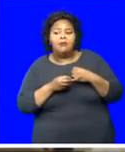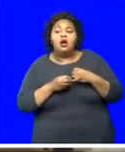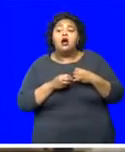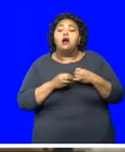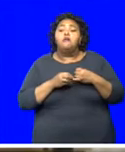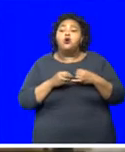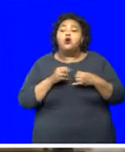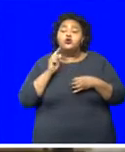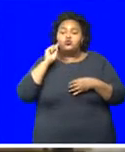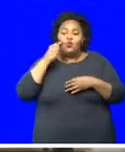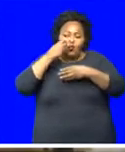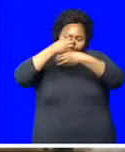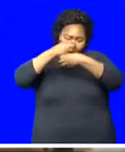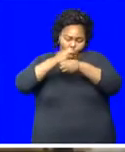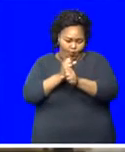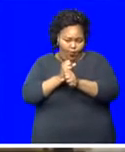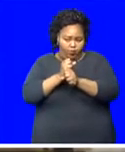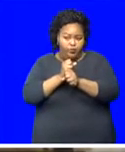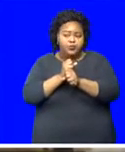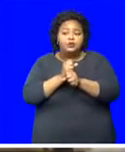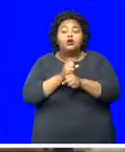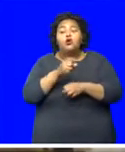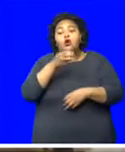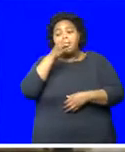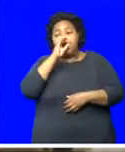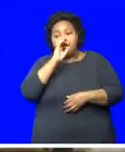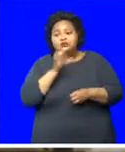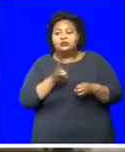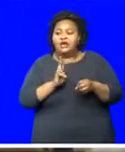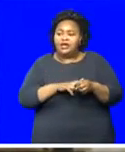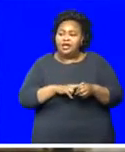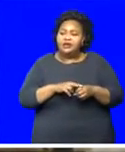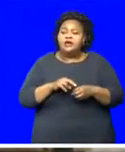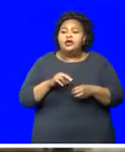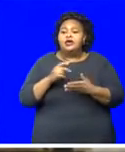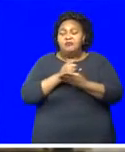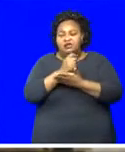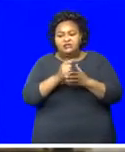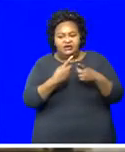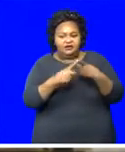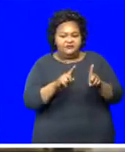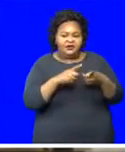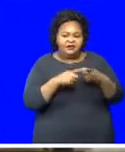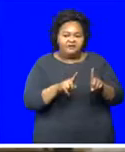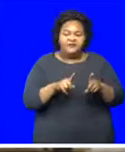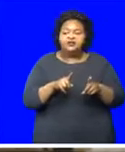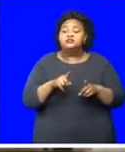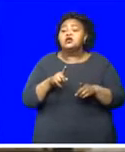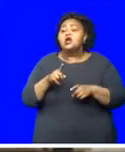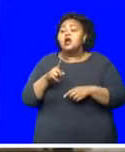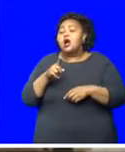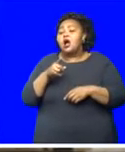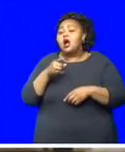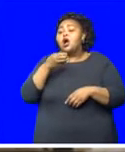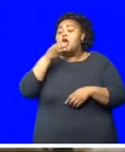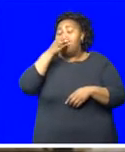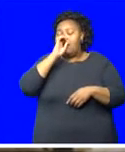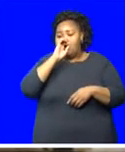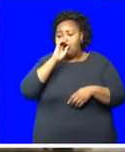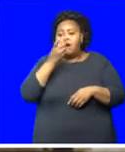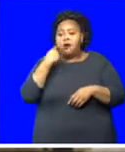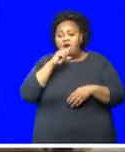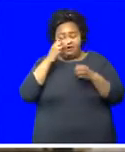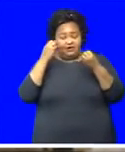nani nani uzame kujima but akusebenzi sita nje ukuthi utimukele lokuthi kanjalo so ngamane kumaintaine noma ugcokelo lokutonda